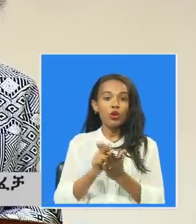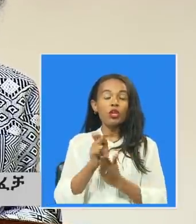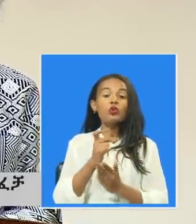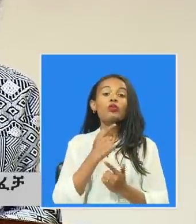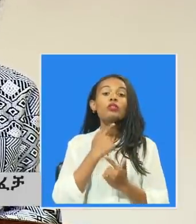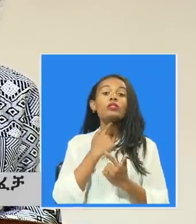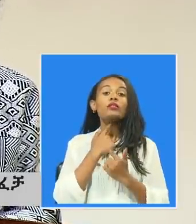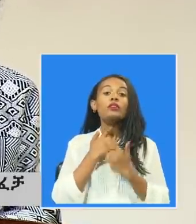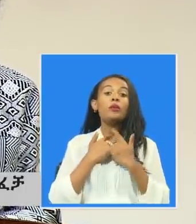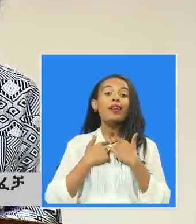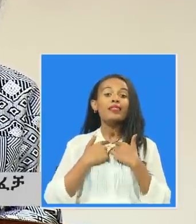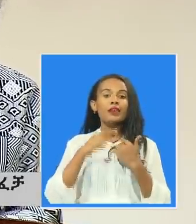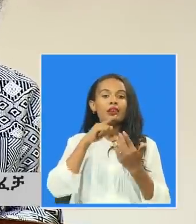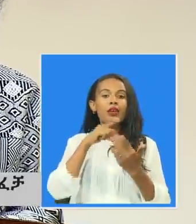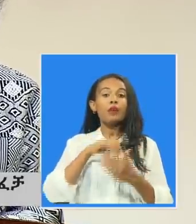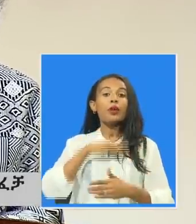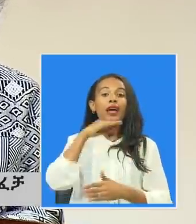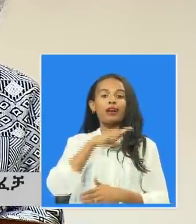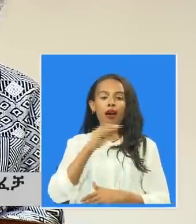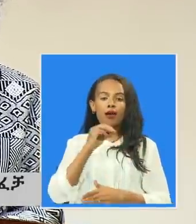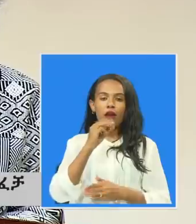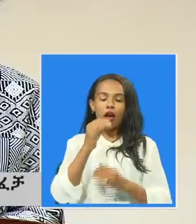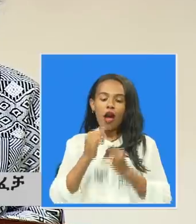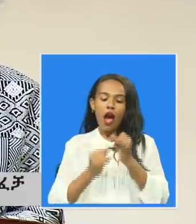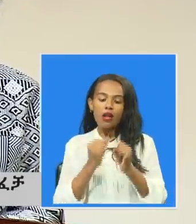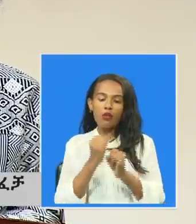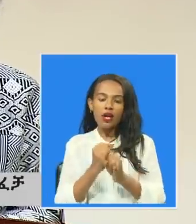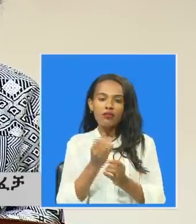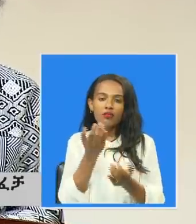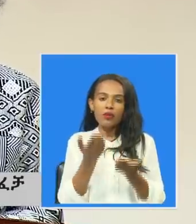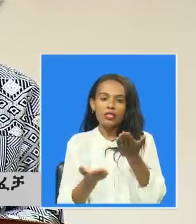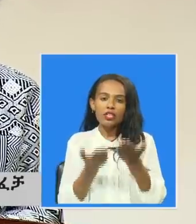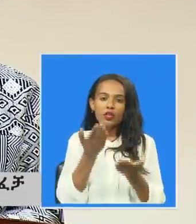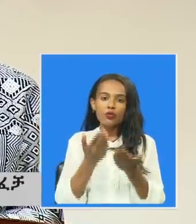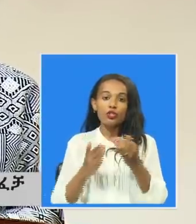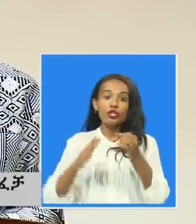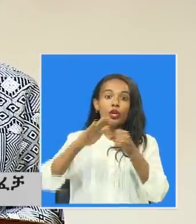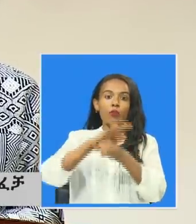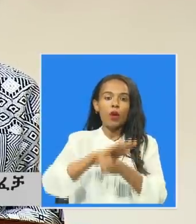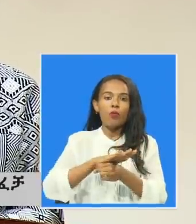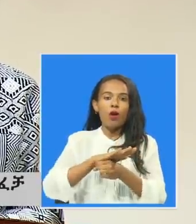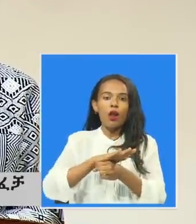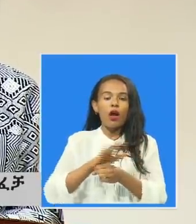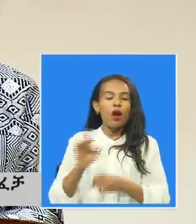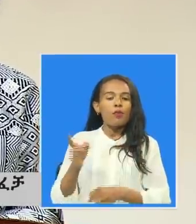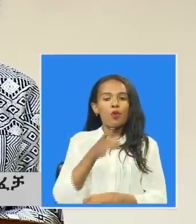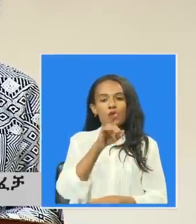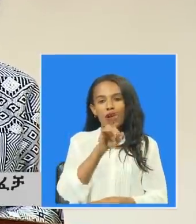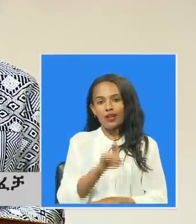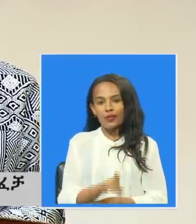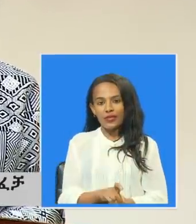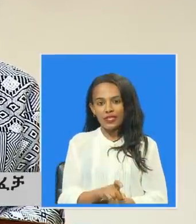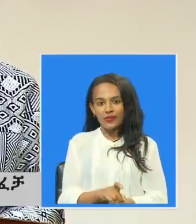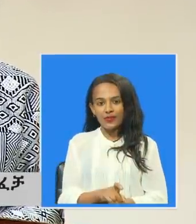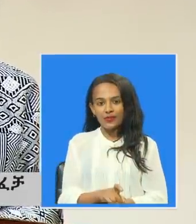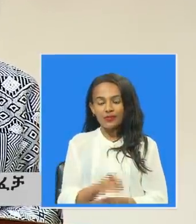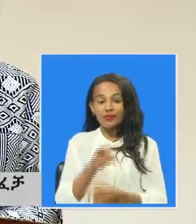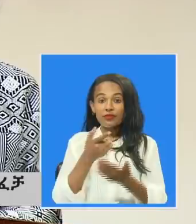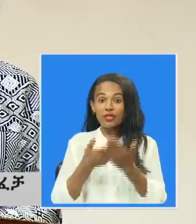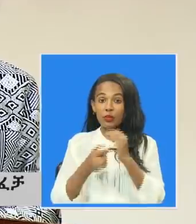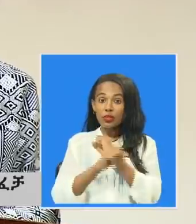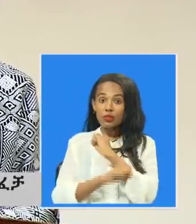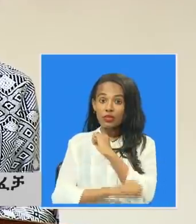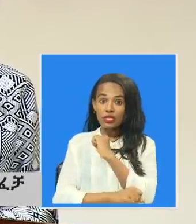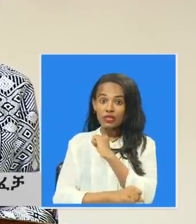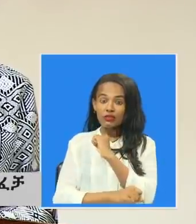ጥማት የሚያረካና ዓለም አቀፍ መመዘኛዎችን የሚያሟላ መሆን አለበት። በዚህ